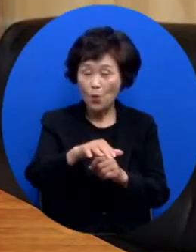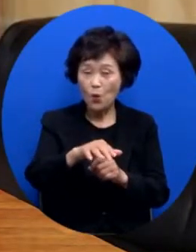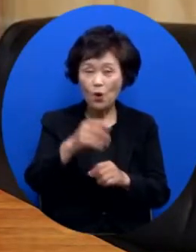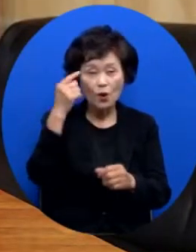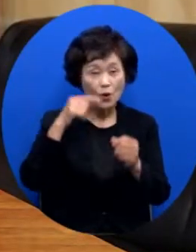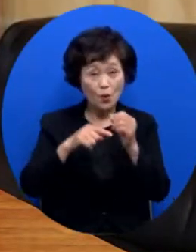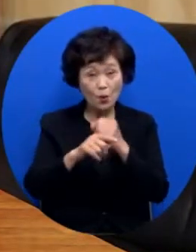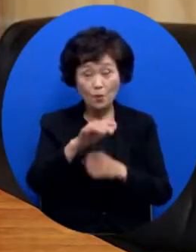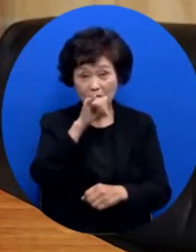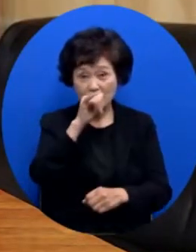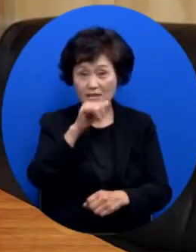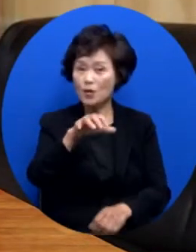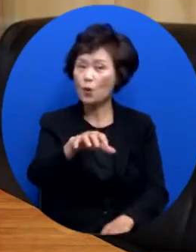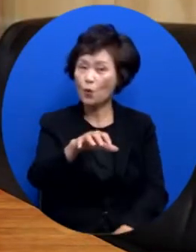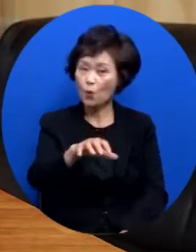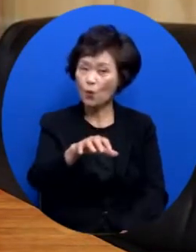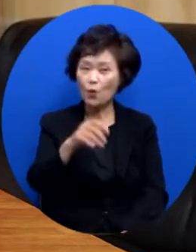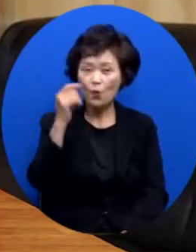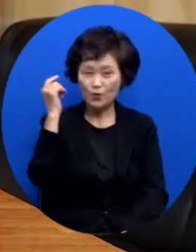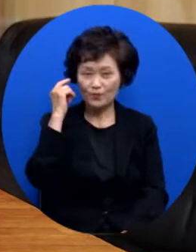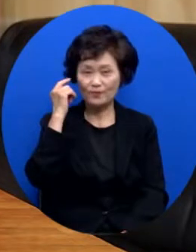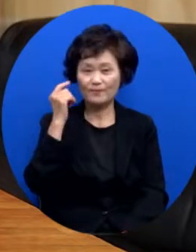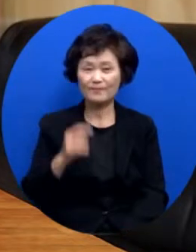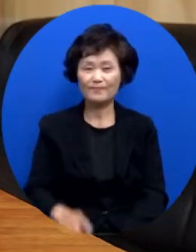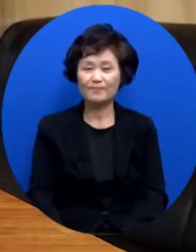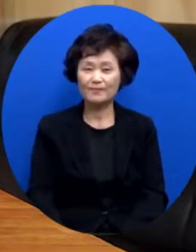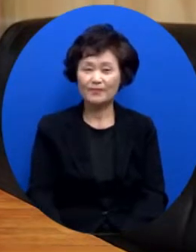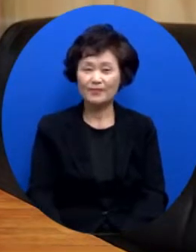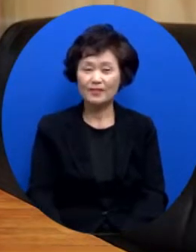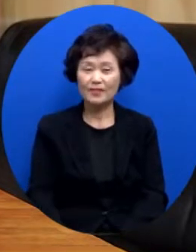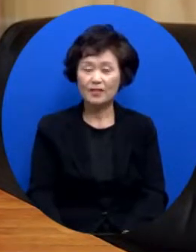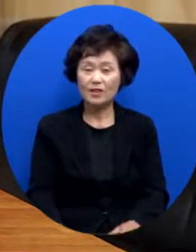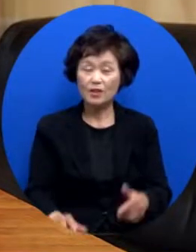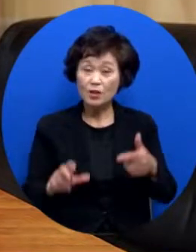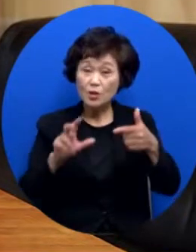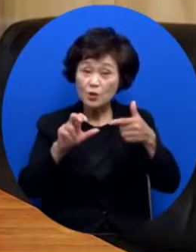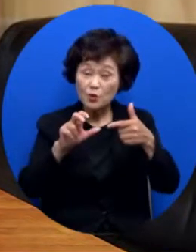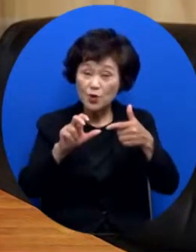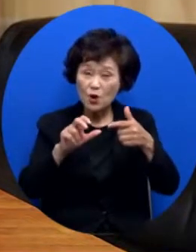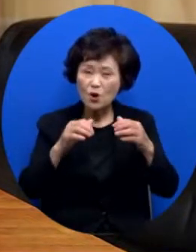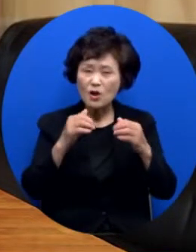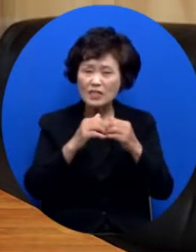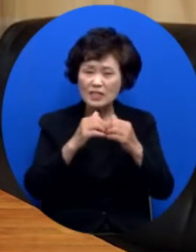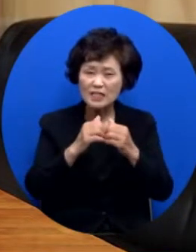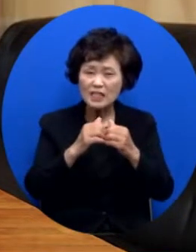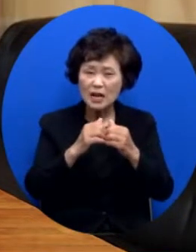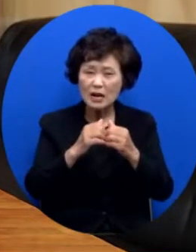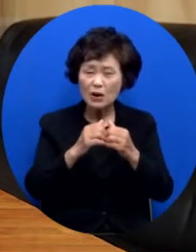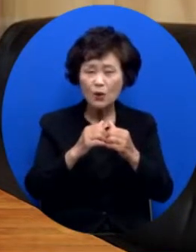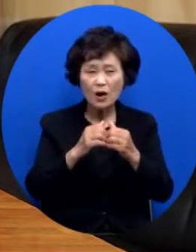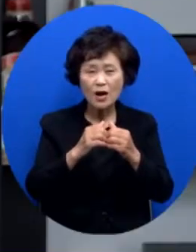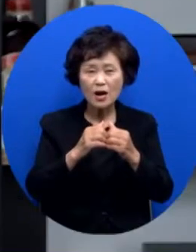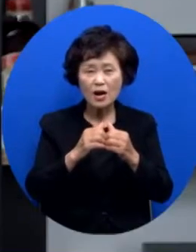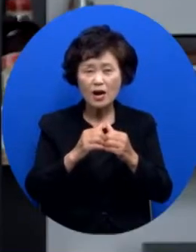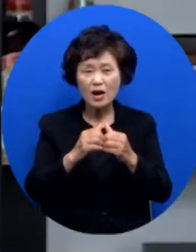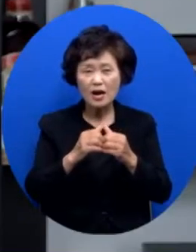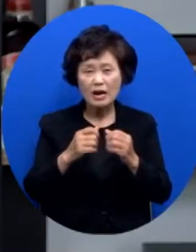의미 있는 장소라고 들었습니다. 특히나 이제 6.25하고 뗄래야 뗄수 없는 삶을 사셨다고요.